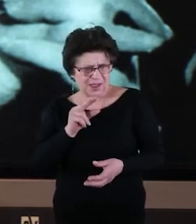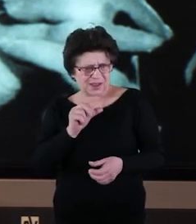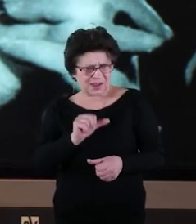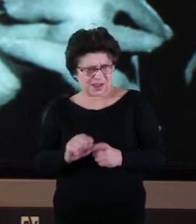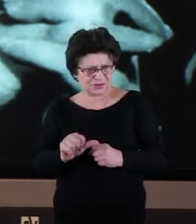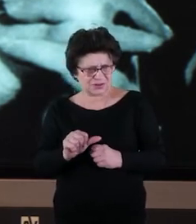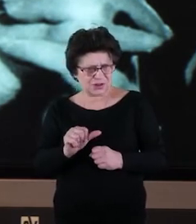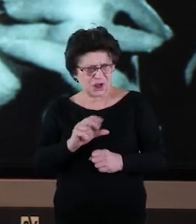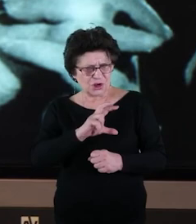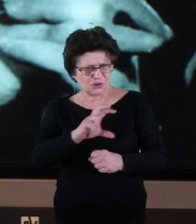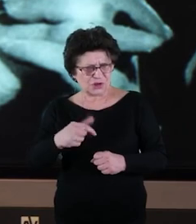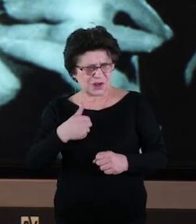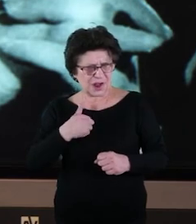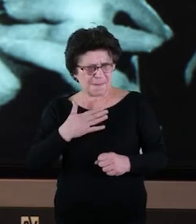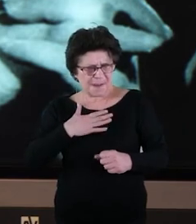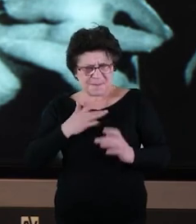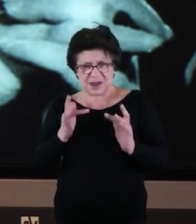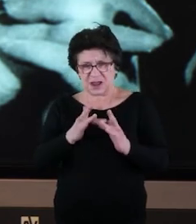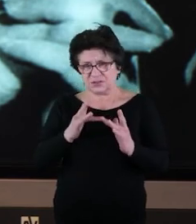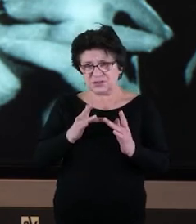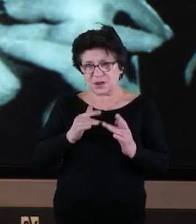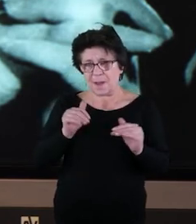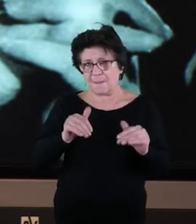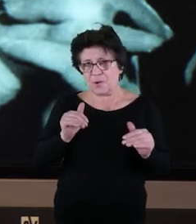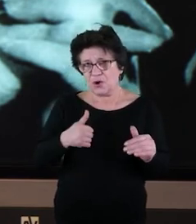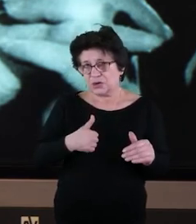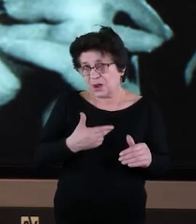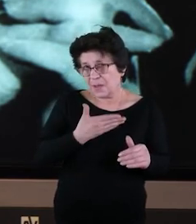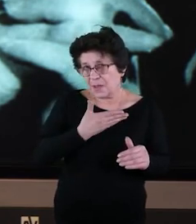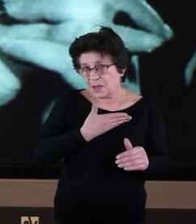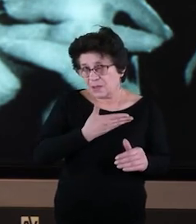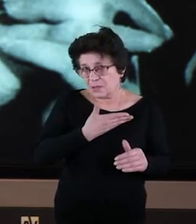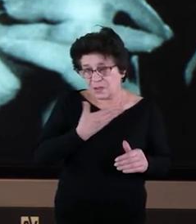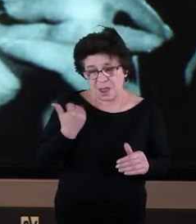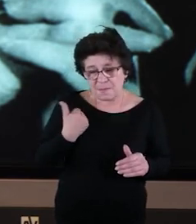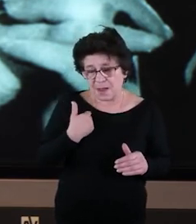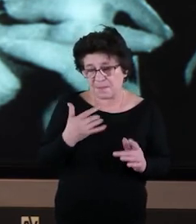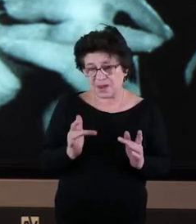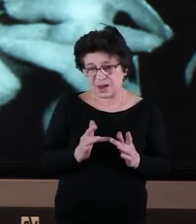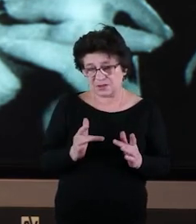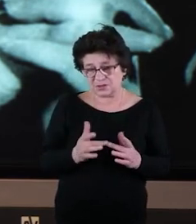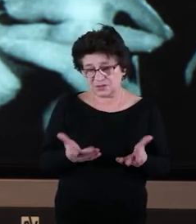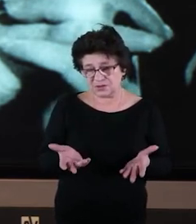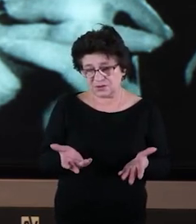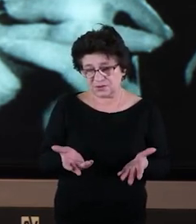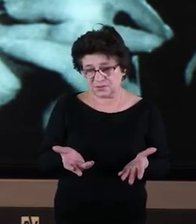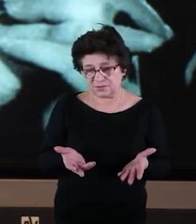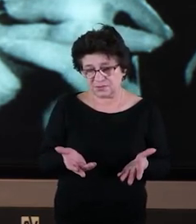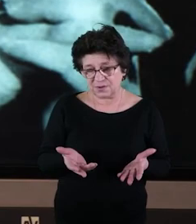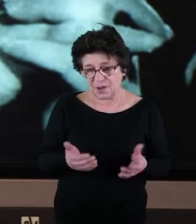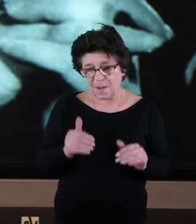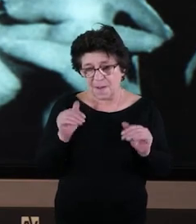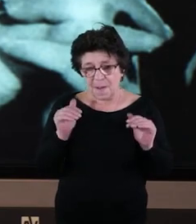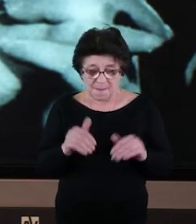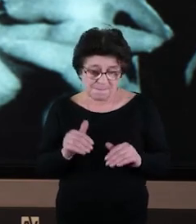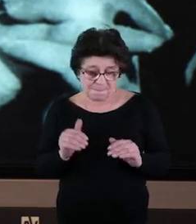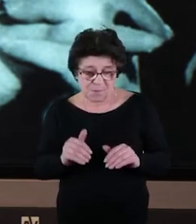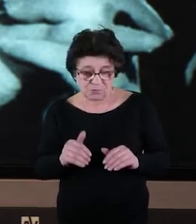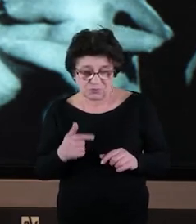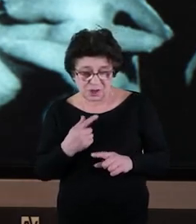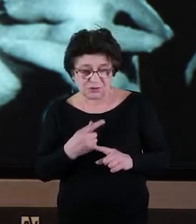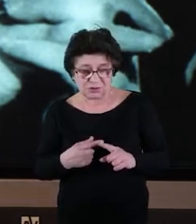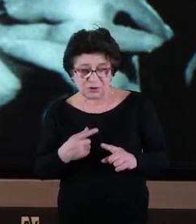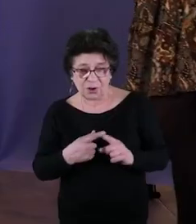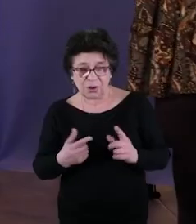mamy rację bo można zwariować jak jak ten Himmler i cała reszta innych ludzi za bardzo